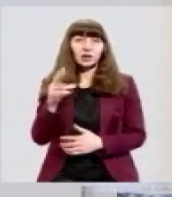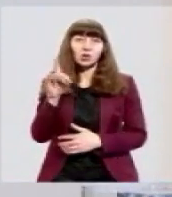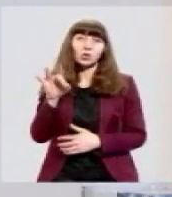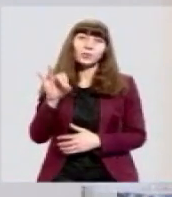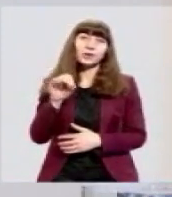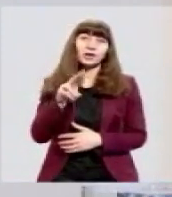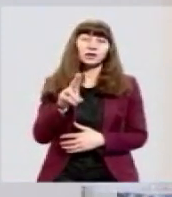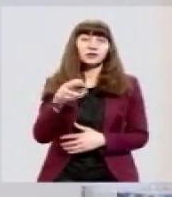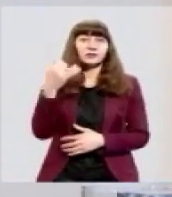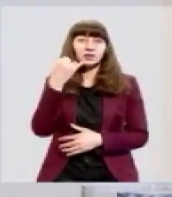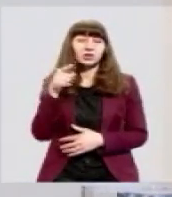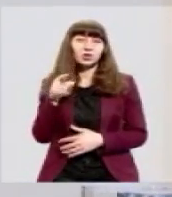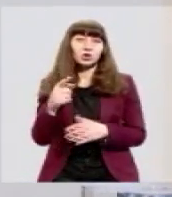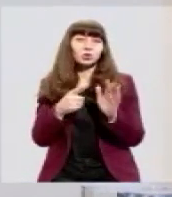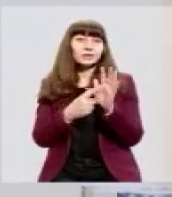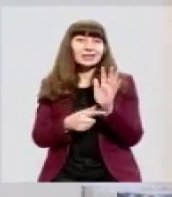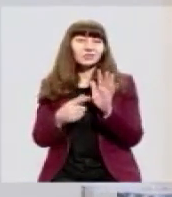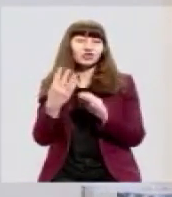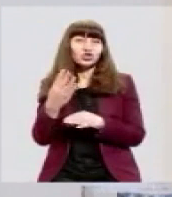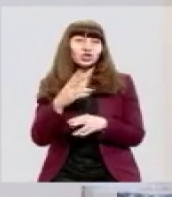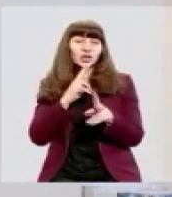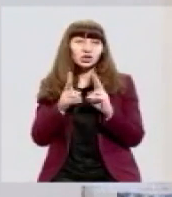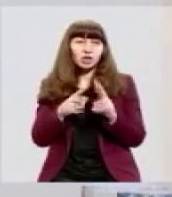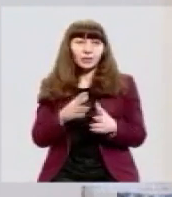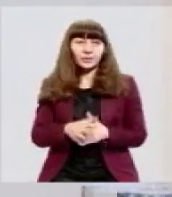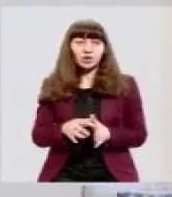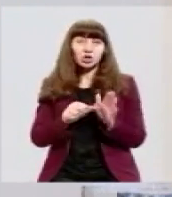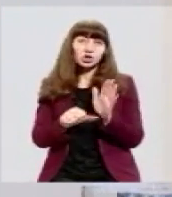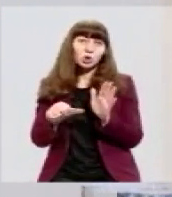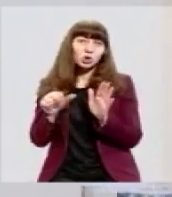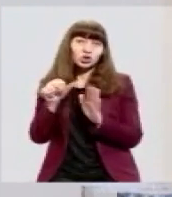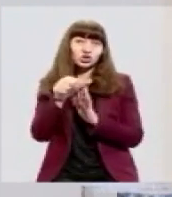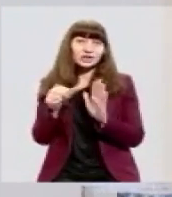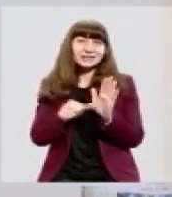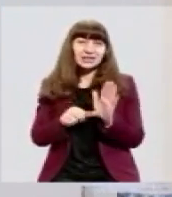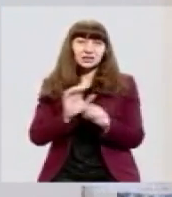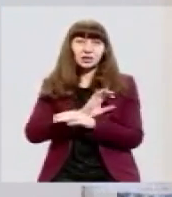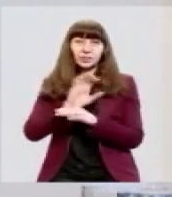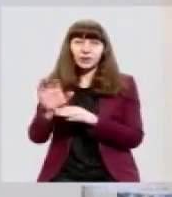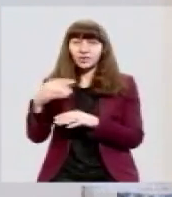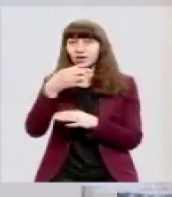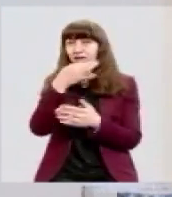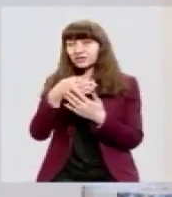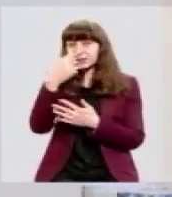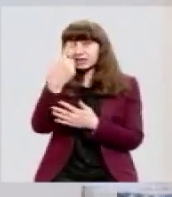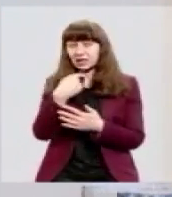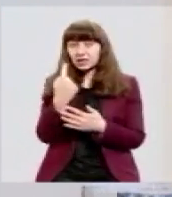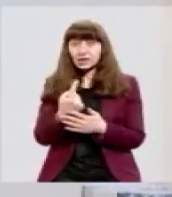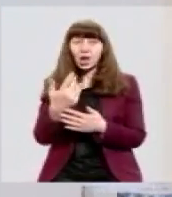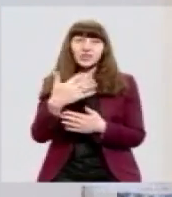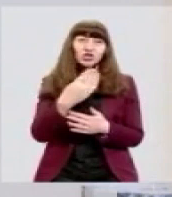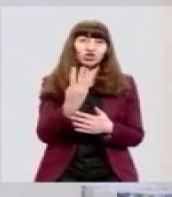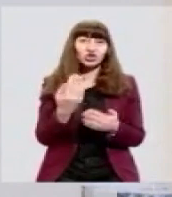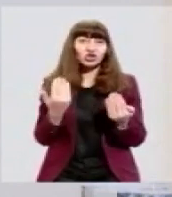зарегистрировано 1474 обращения. 616 направлено ответственным лицам для устранения нарушений, 54 жалобы находятся на